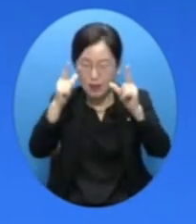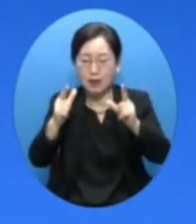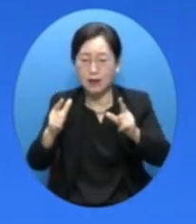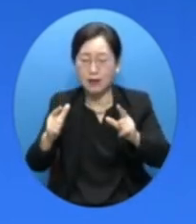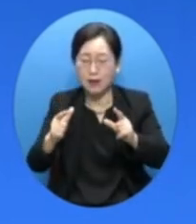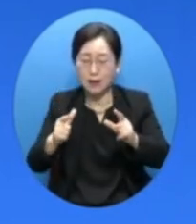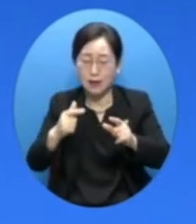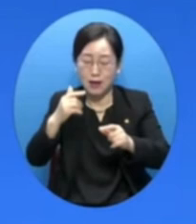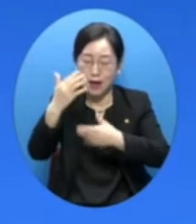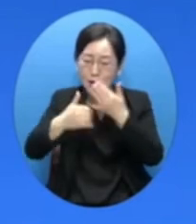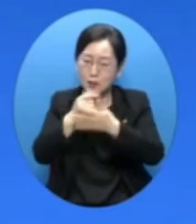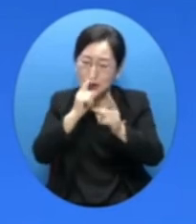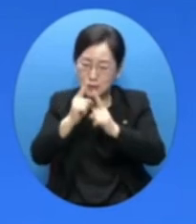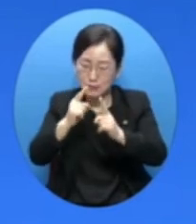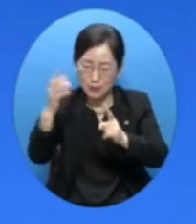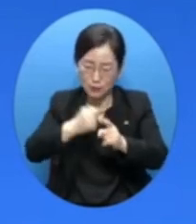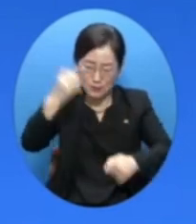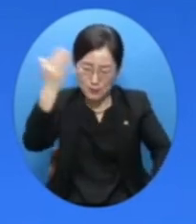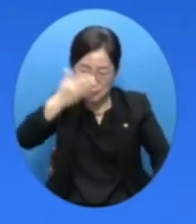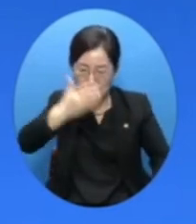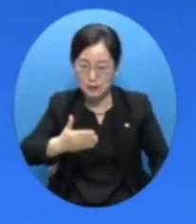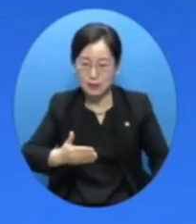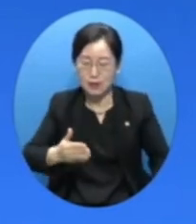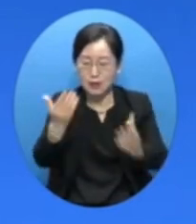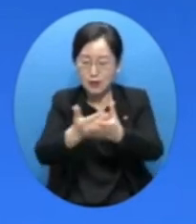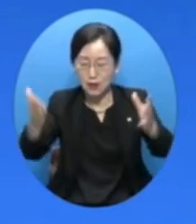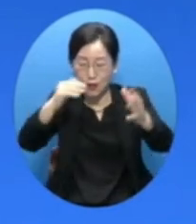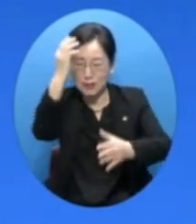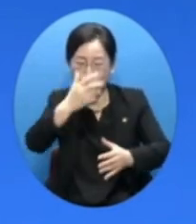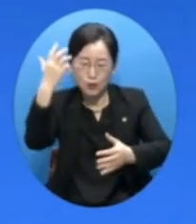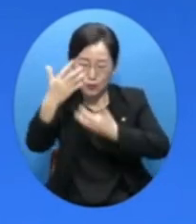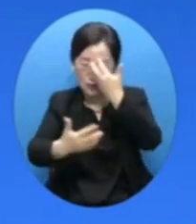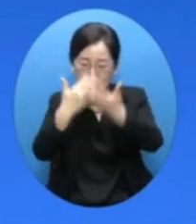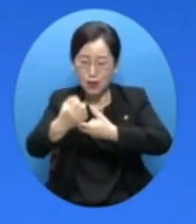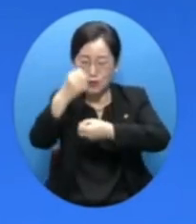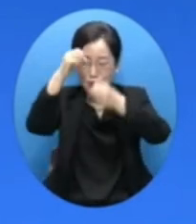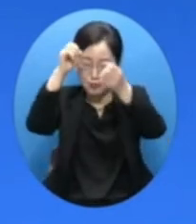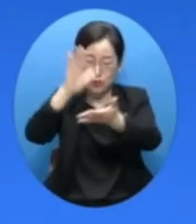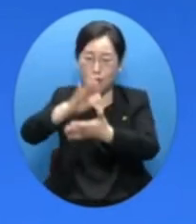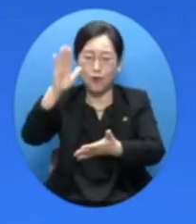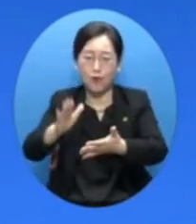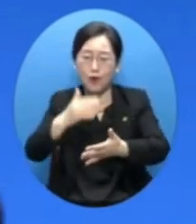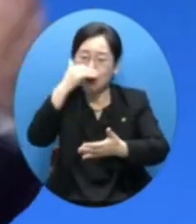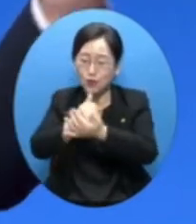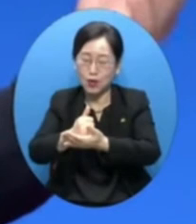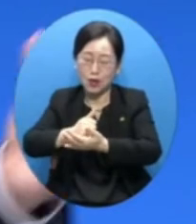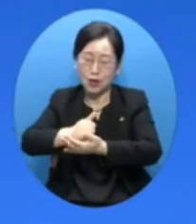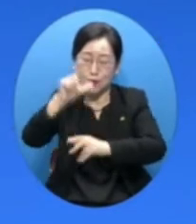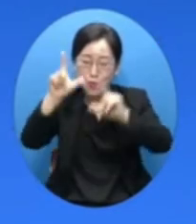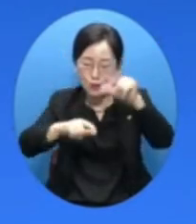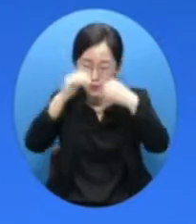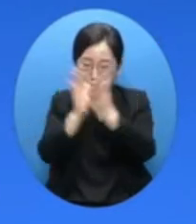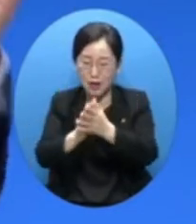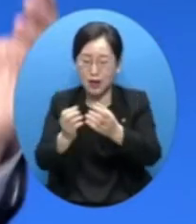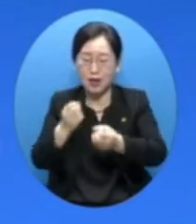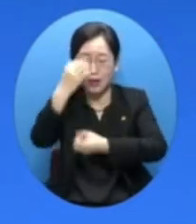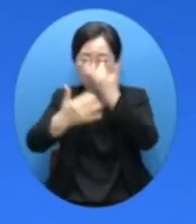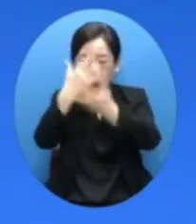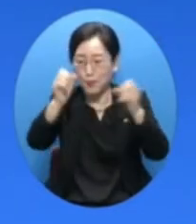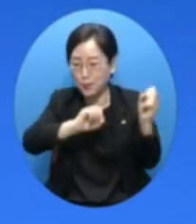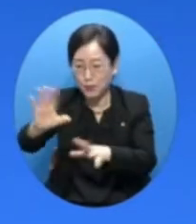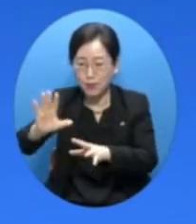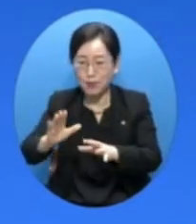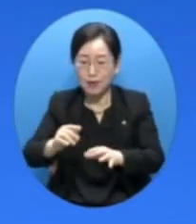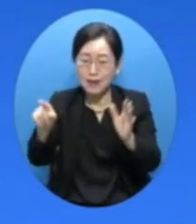씻어내야 되는 것입니다. 그리고 성령의 용광로에 우리를 집어넣어서 우리의 모든 죄악의 모습, 옛사람 모습을 다 태워버리고 우리의 신앙이